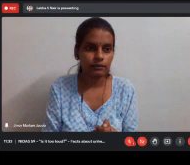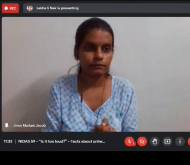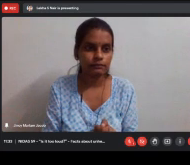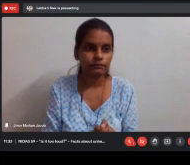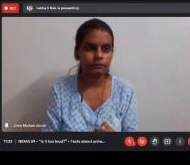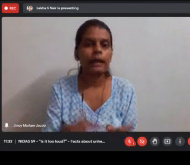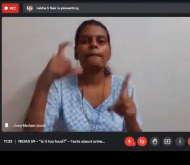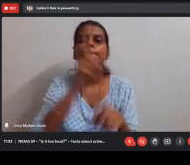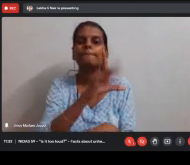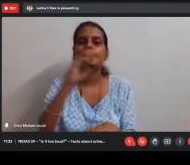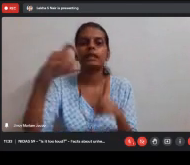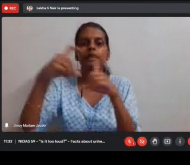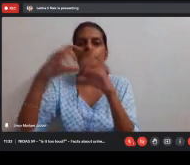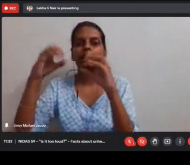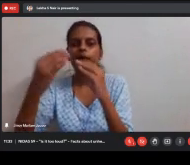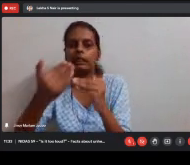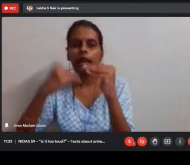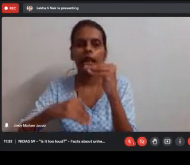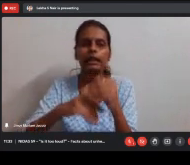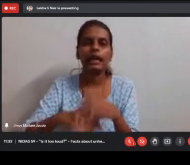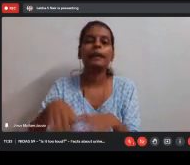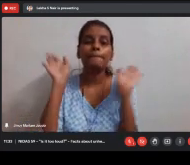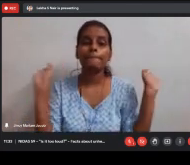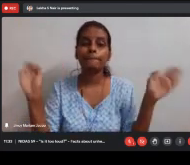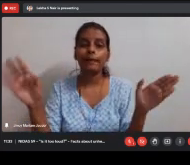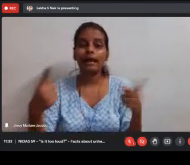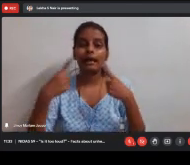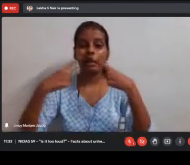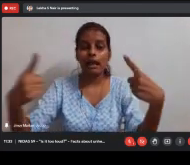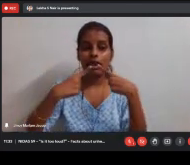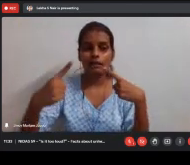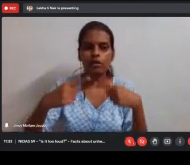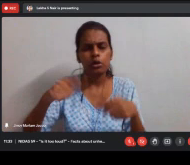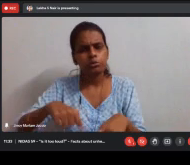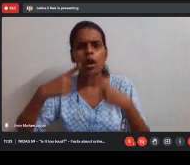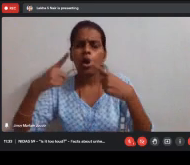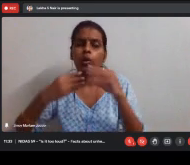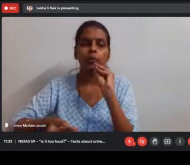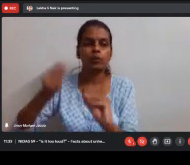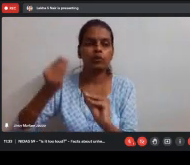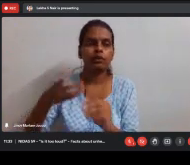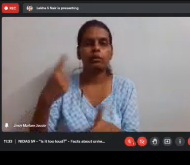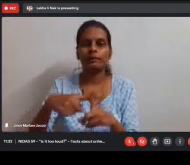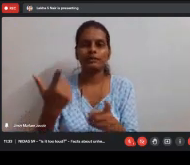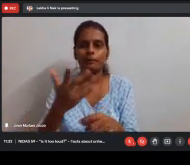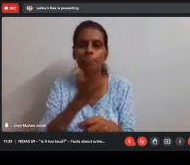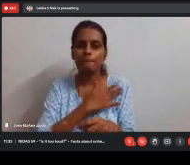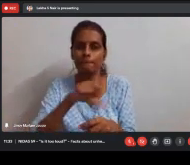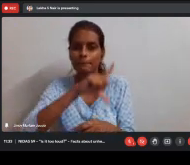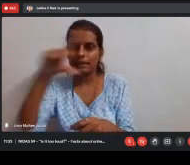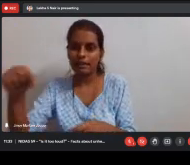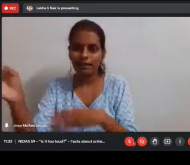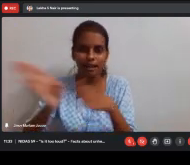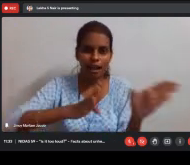ഏത് dB എത്ര അളവിലാണ് നമ്മൾ കേൾക്കുന്നത്, നമ്മളുടെ പ്രകൃതിയിൽ കേൾക്കുന്നത് എന്നാണ് ഇതിൽ കാണിക്കുന്നത്. ഈ പിക്ചറിൽ കുറച്ചുകൂടെ ക്ലിയർ ആണ്. സോ